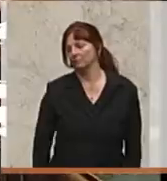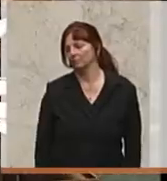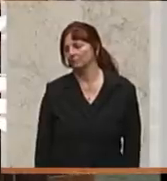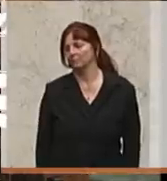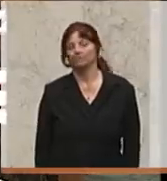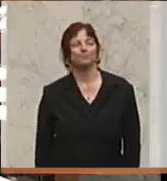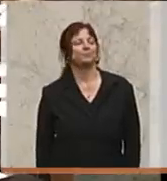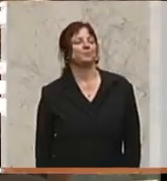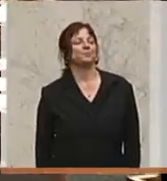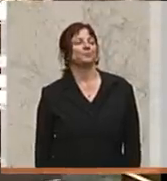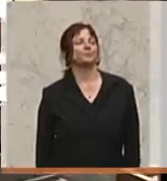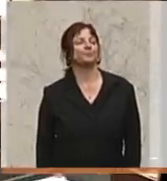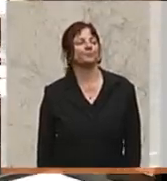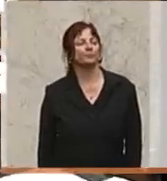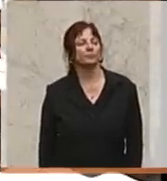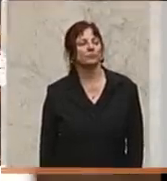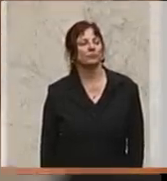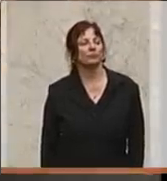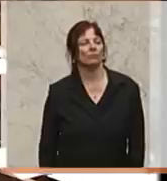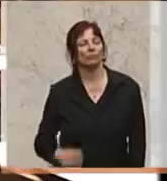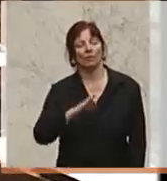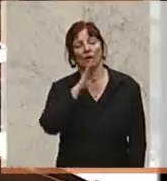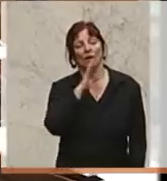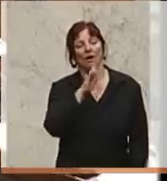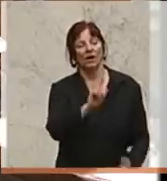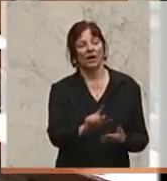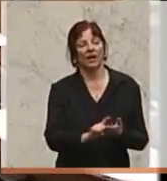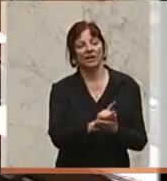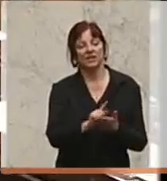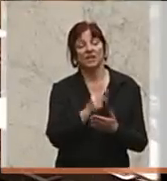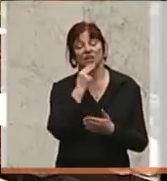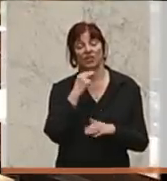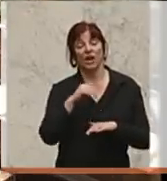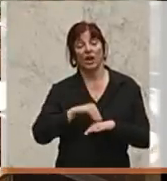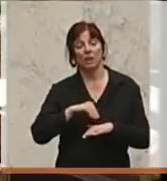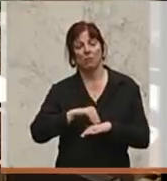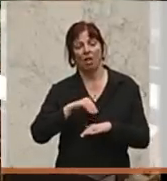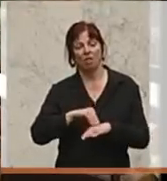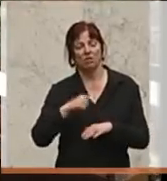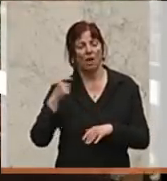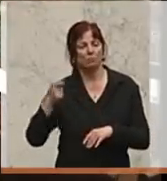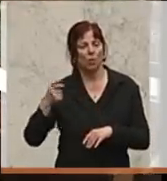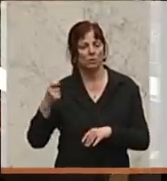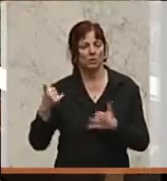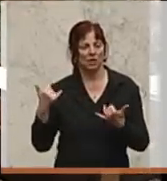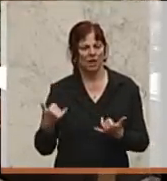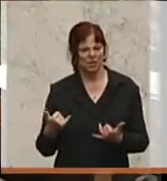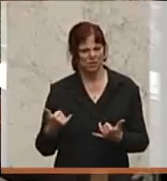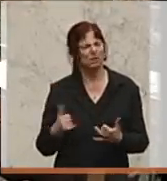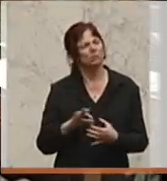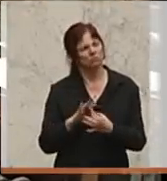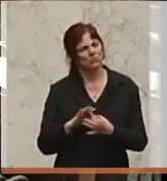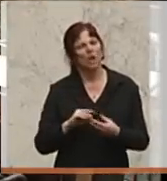Die Redezeit der nunmehr zu Wort gemeldeten Abgeordneten beträgt gemäß der